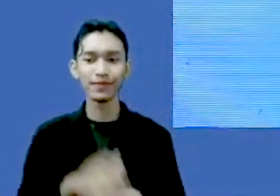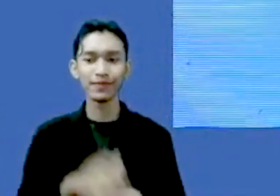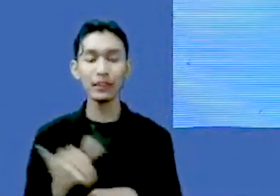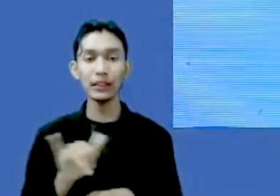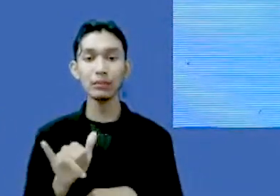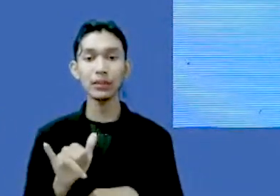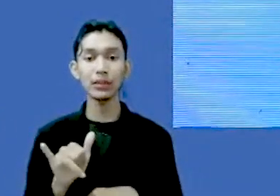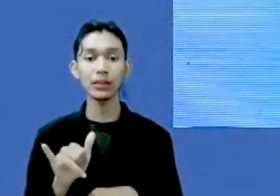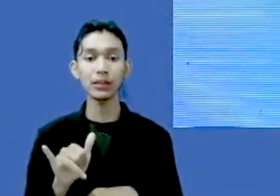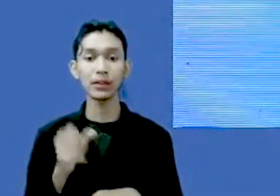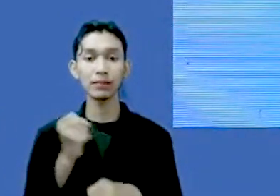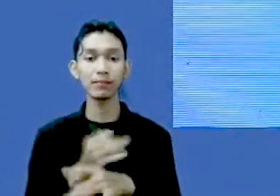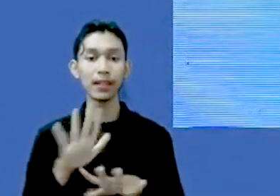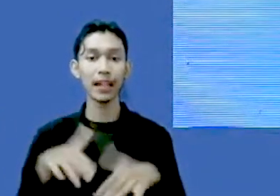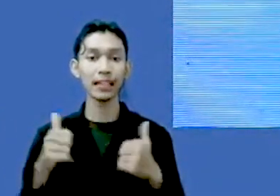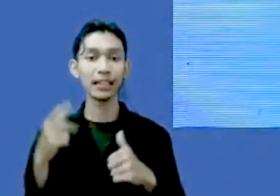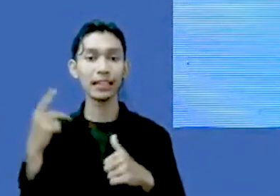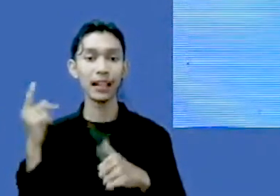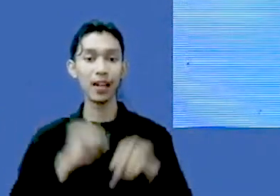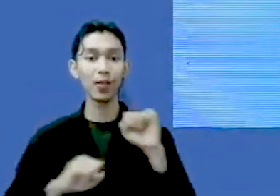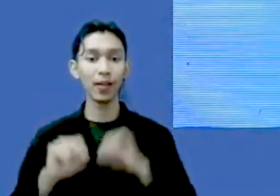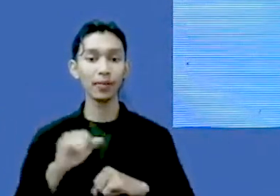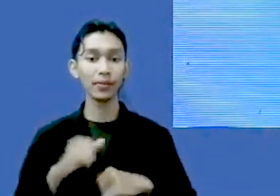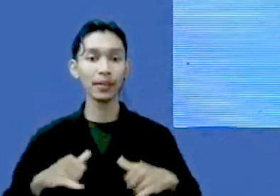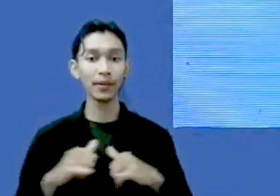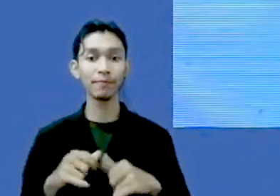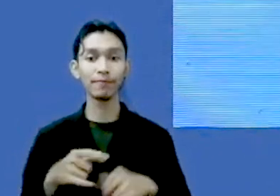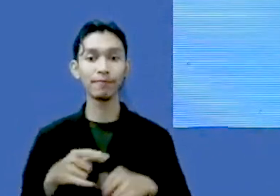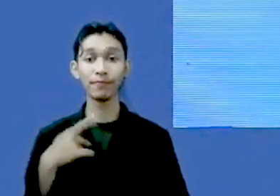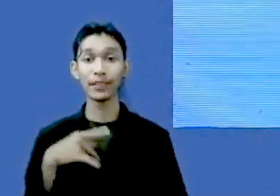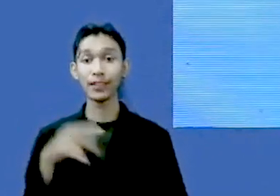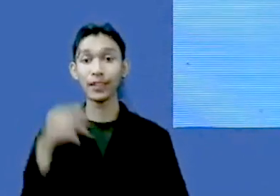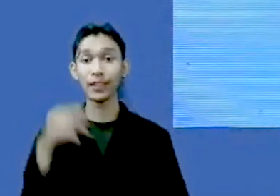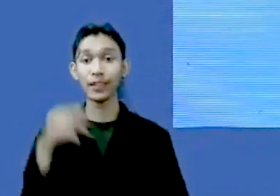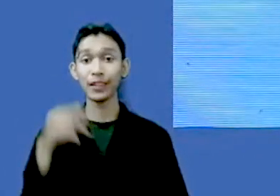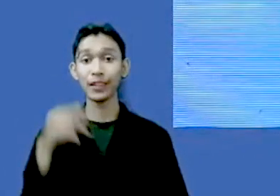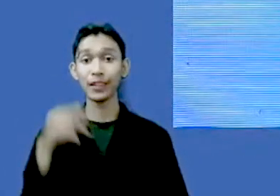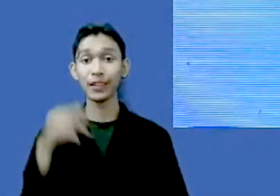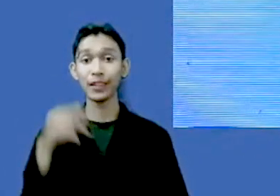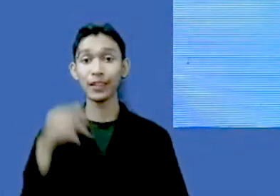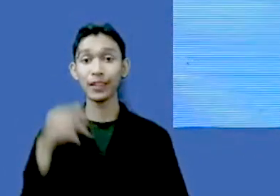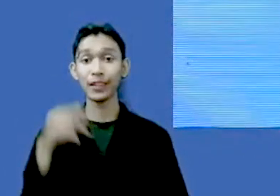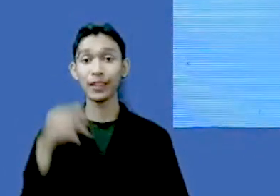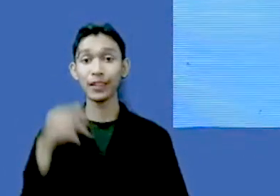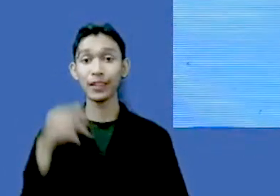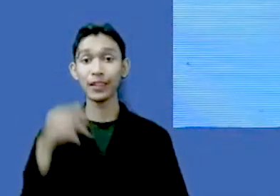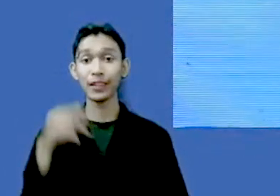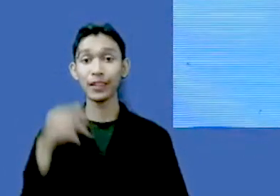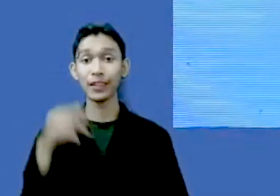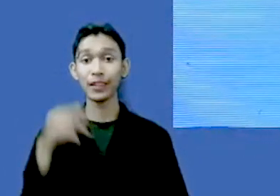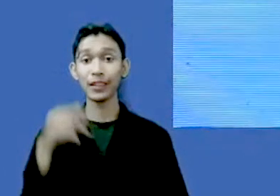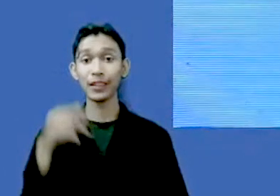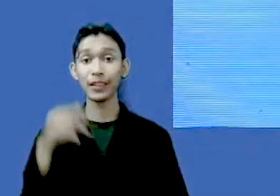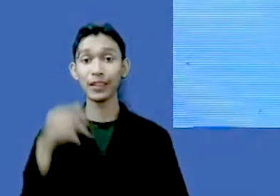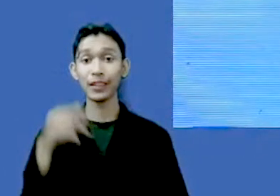yang sedang kita lakukan ini yang kita bayangkan dalam pengukuran literasi digital dan kecakapan digital